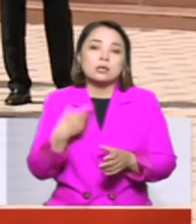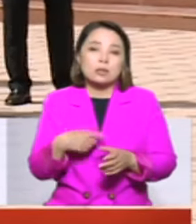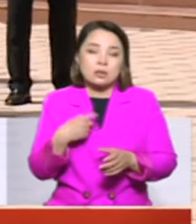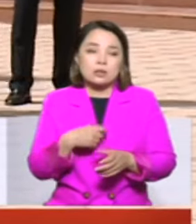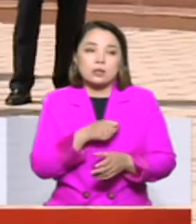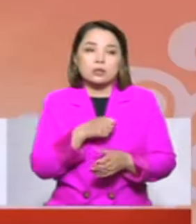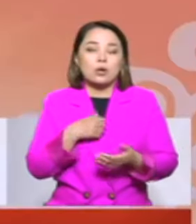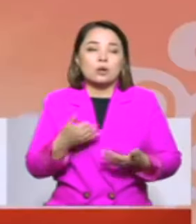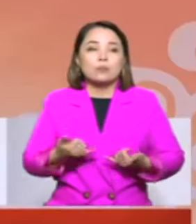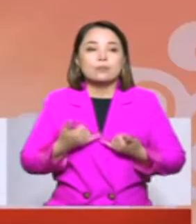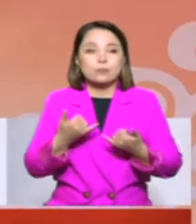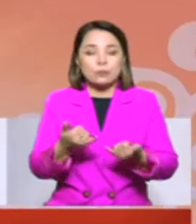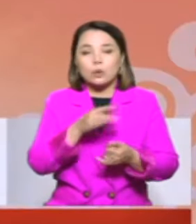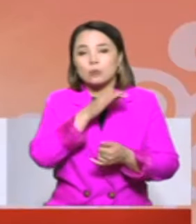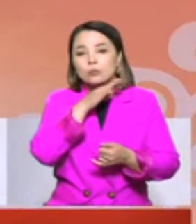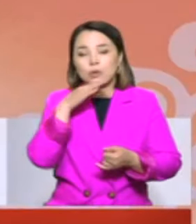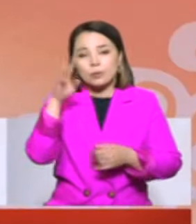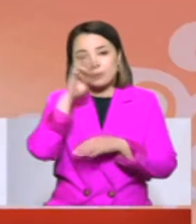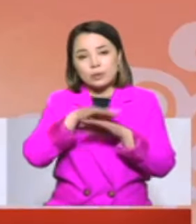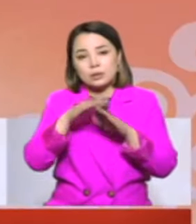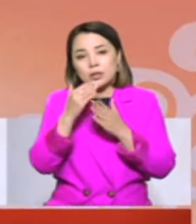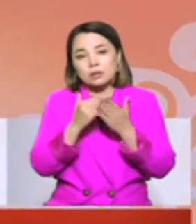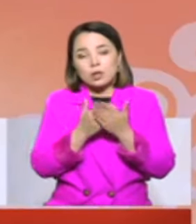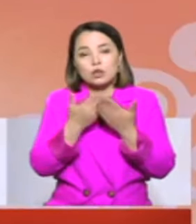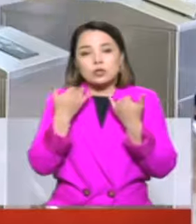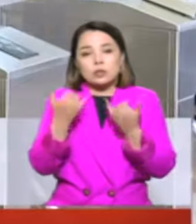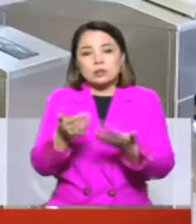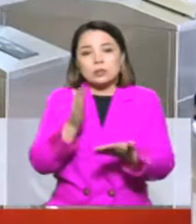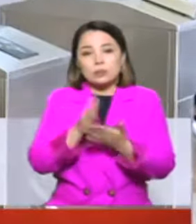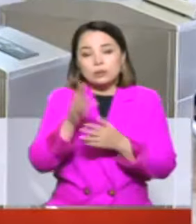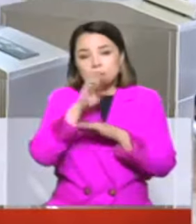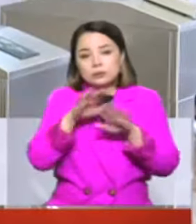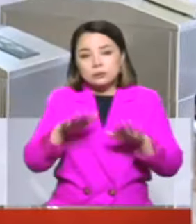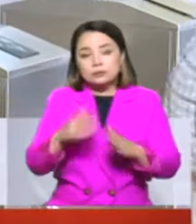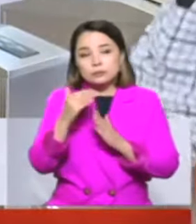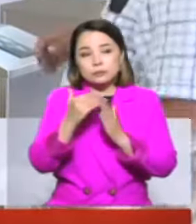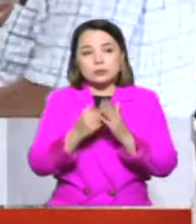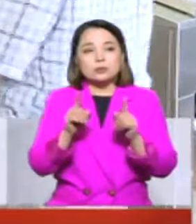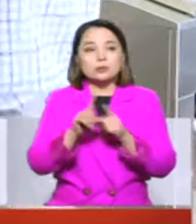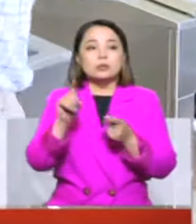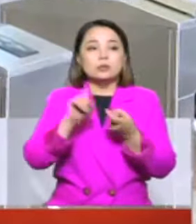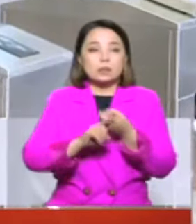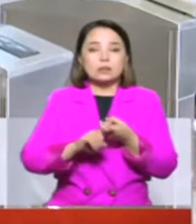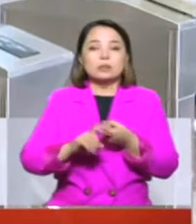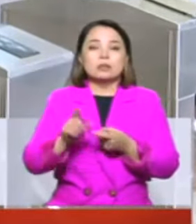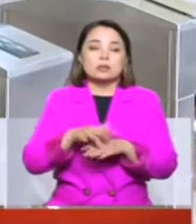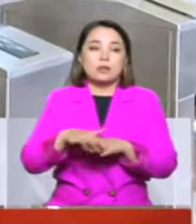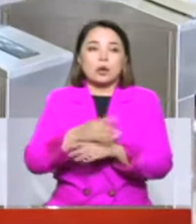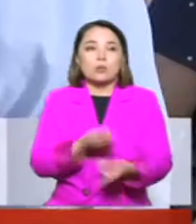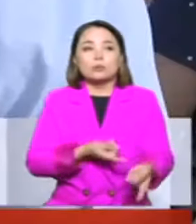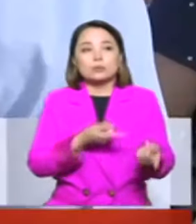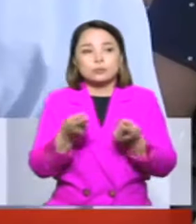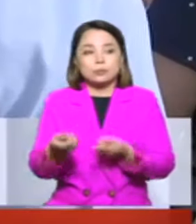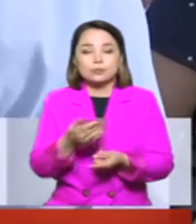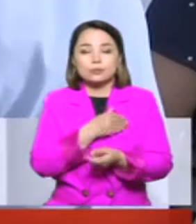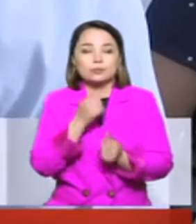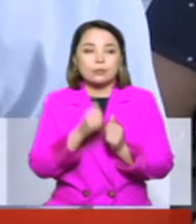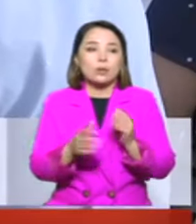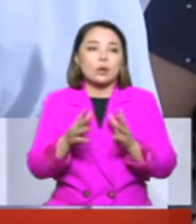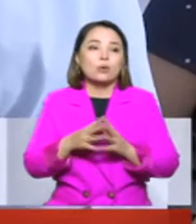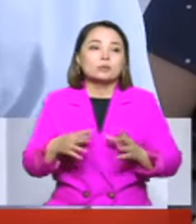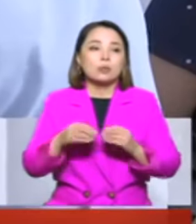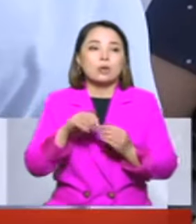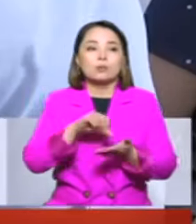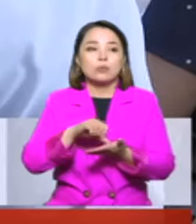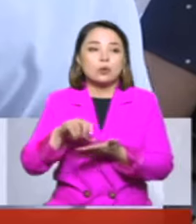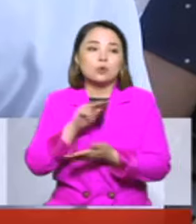жаңа условияларын көптеген мемлекеттік жеңілдіктер бар. Мемлекеттік бағдарлама аясында теріскейге көшуге бел болған әрбір отбасы